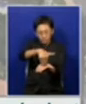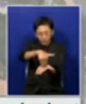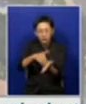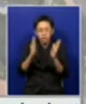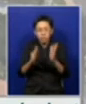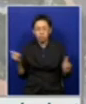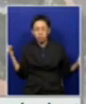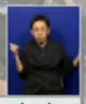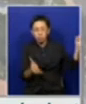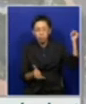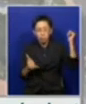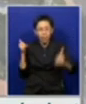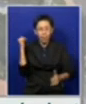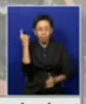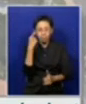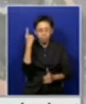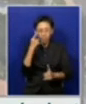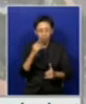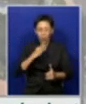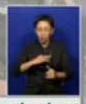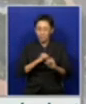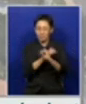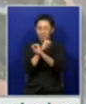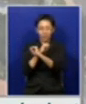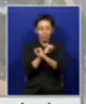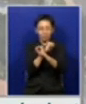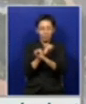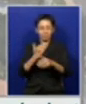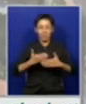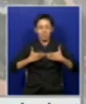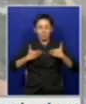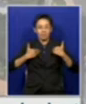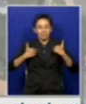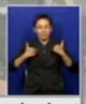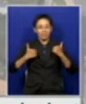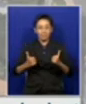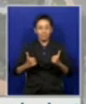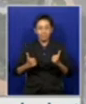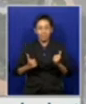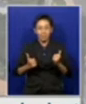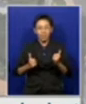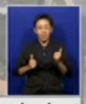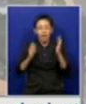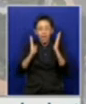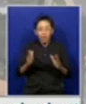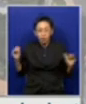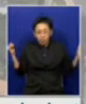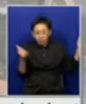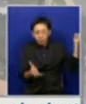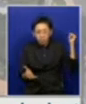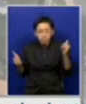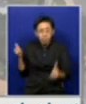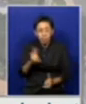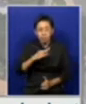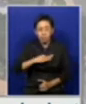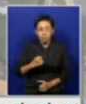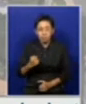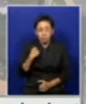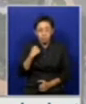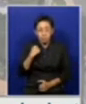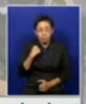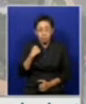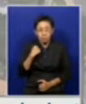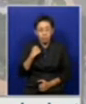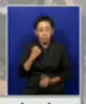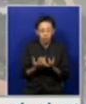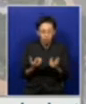ที่ยวด้วยความปลอดภัยด้วยมีความสุขนะครับแล้วก็สร้างความเชื่อมั่นนะครับว่าสินค้าและทุกสิ่งทุกอย่างจ